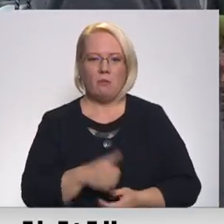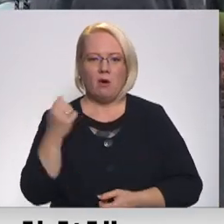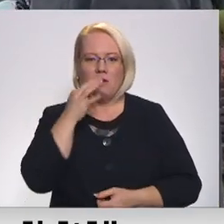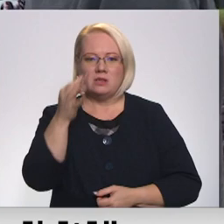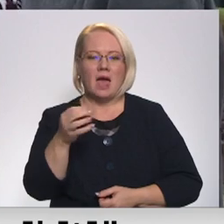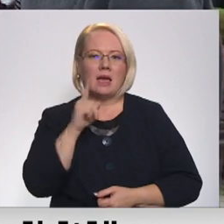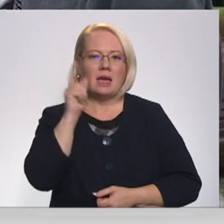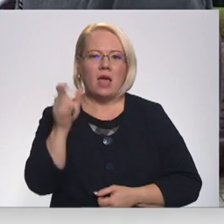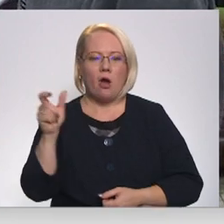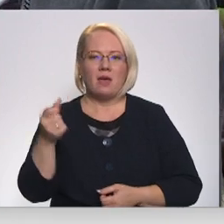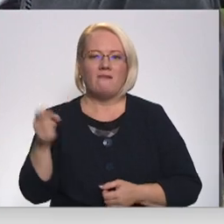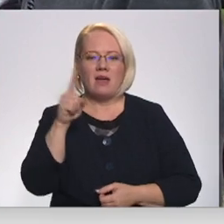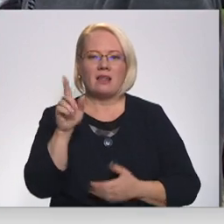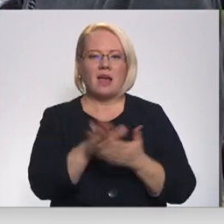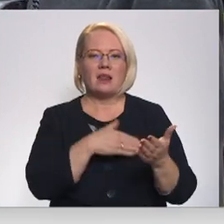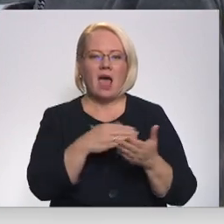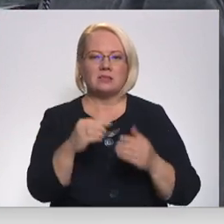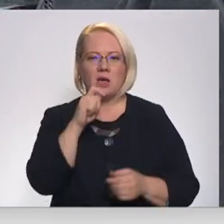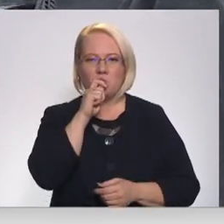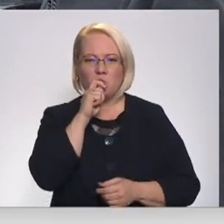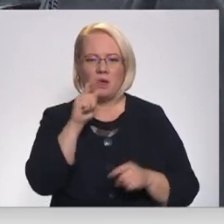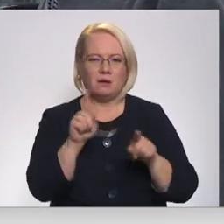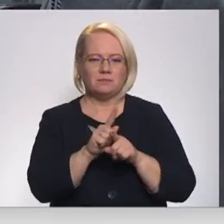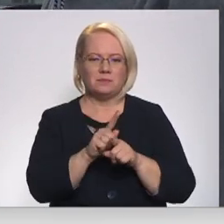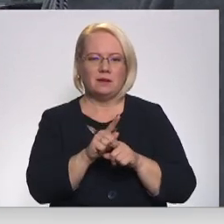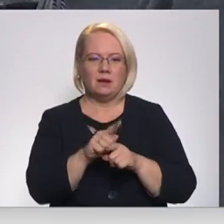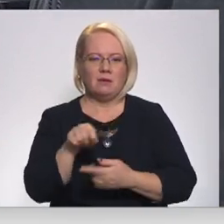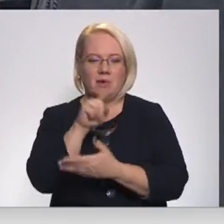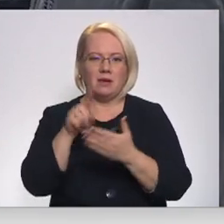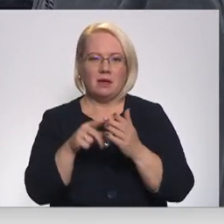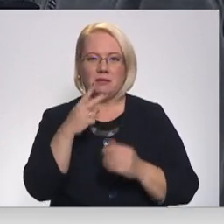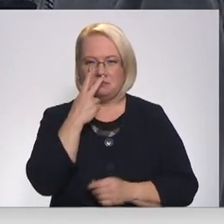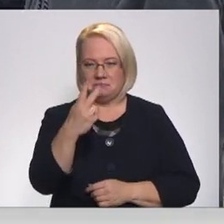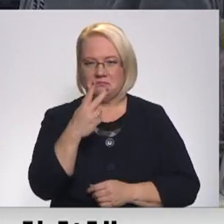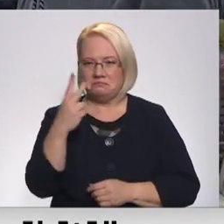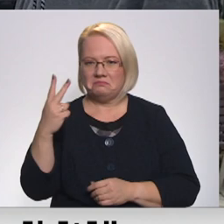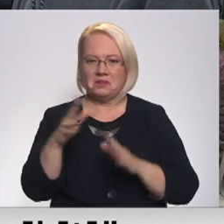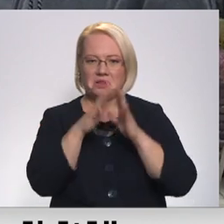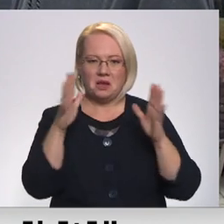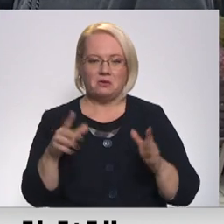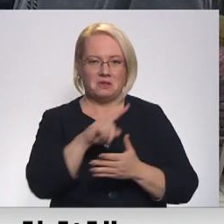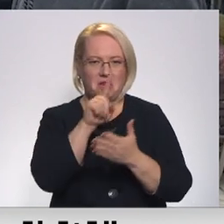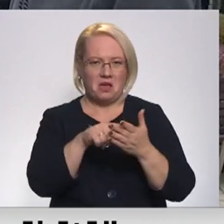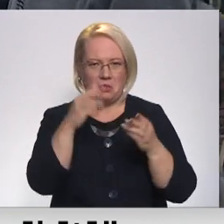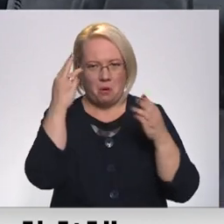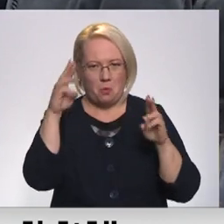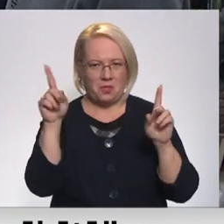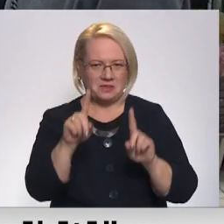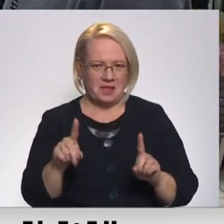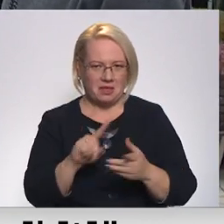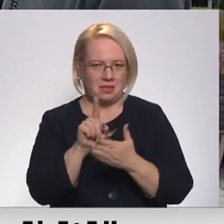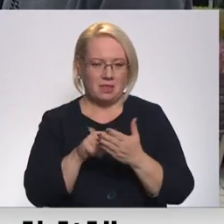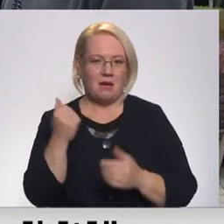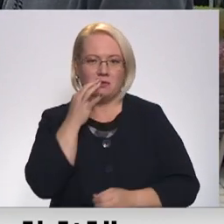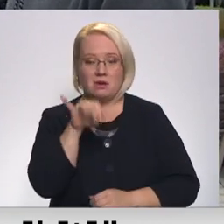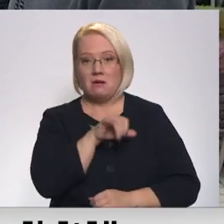tie krāsainie, tie saltiņi, tie saucamie. Daudziem ir? Tiesas gan, ja tā pavēro. Tā tāda modas lieta? Tā teiksim, jā,